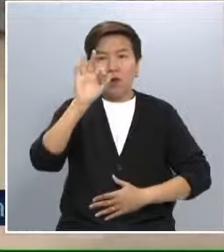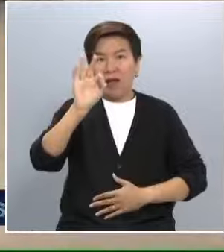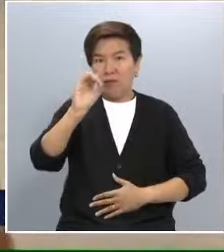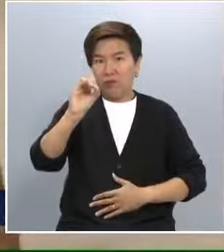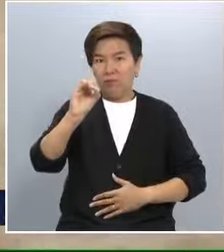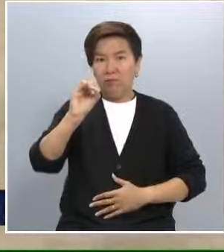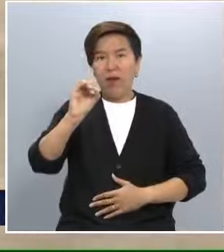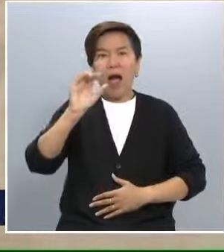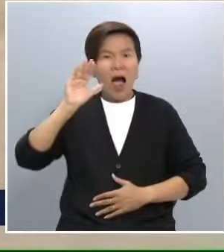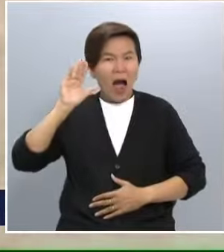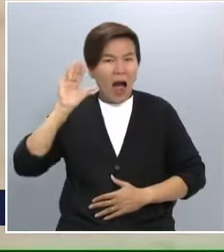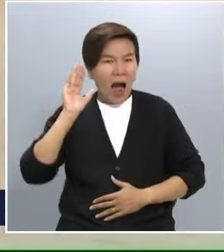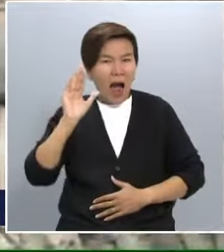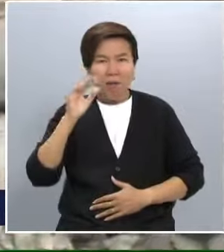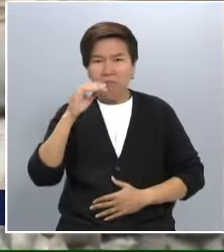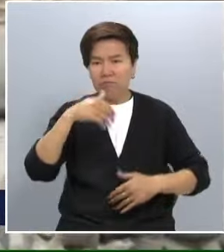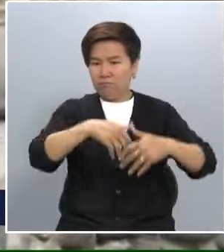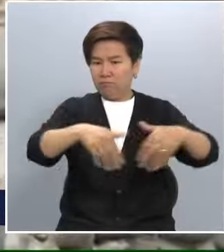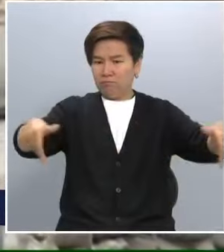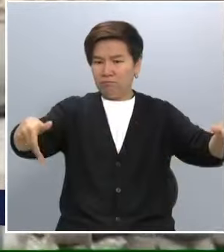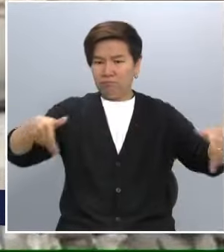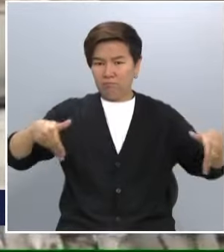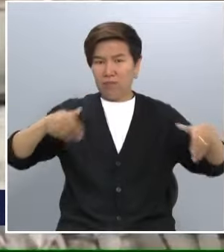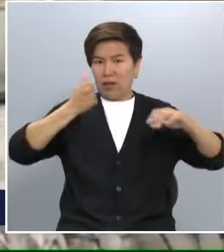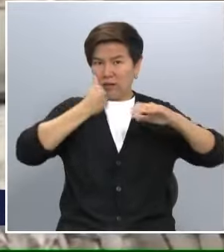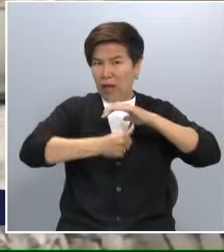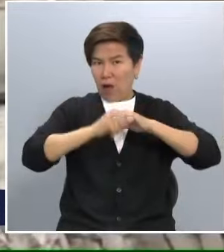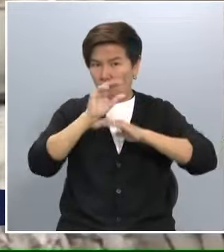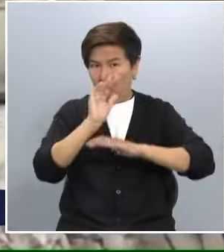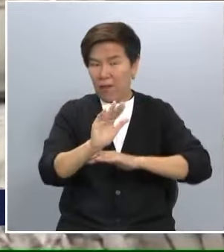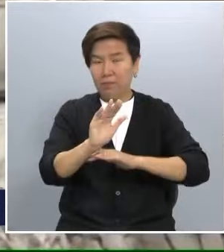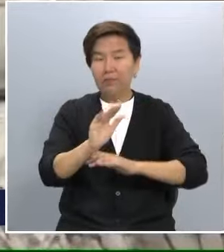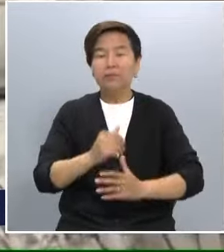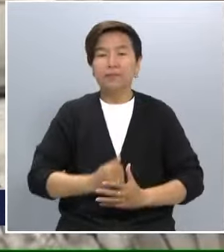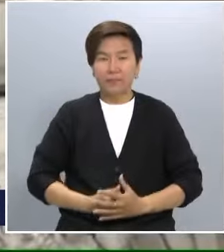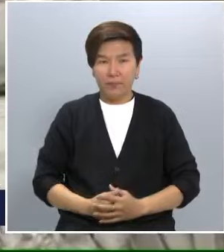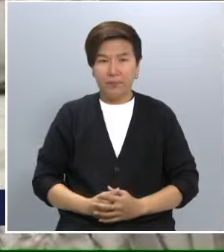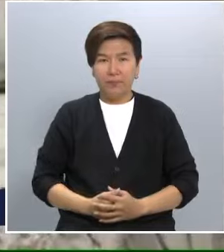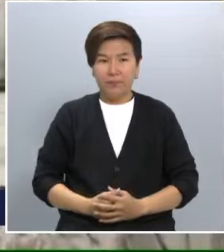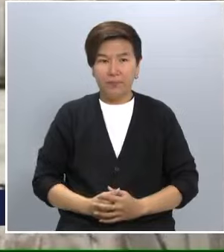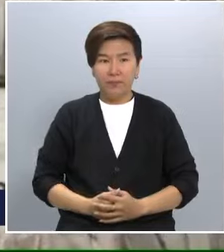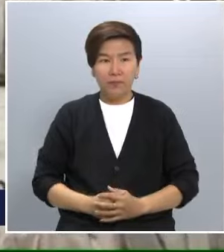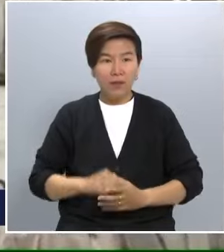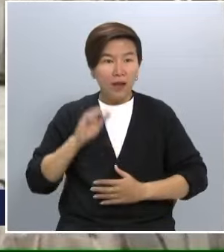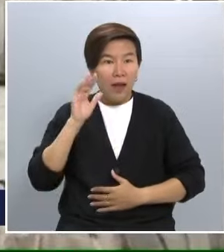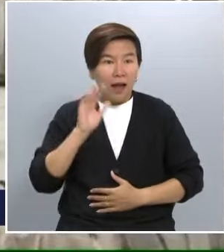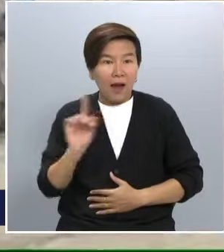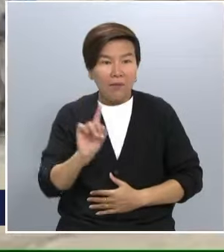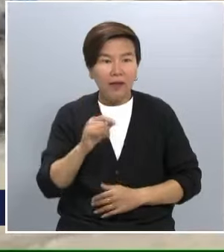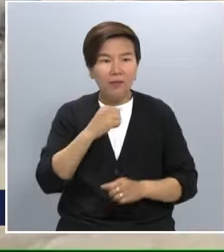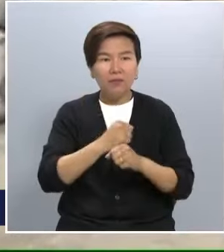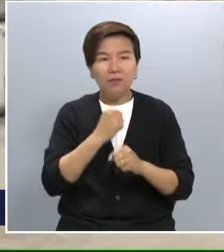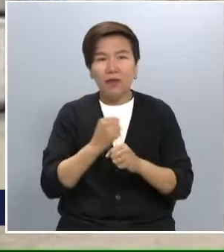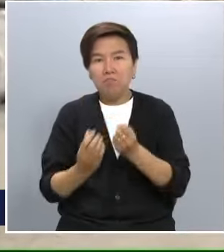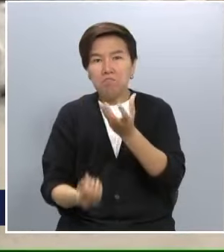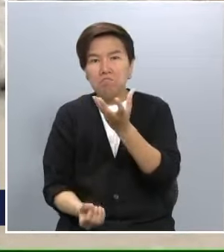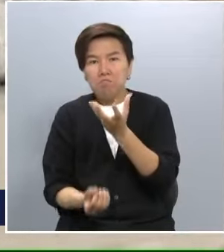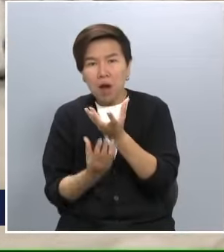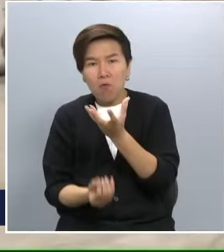บุคคลหรือว่าสิ่งอื่นเข้าไปในตัวอาคารนี้เด็ดขาดนะครับรวมถึงห้ามมีการหล่อหลอมแคดเมียมโดยเด็ดขาดด้ว